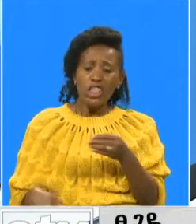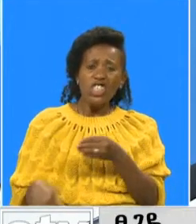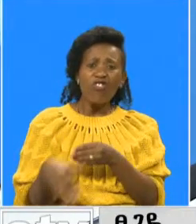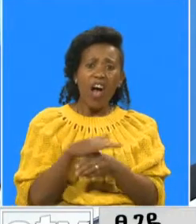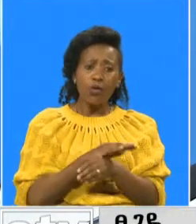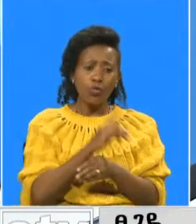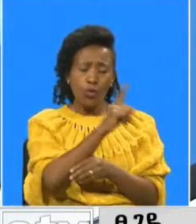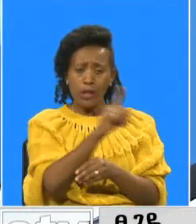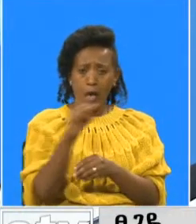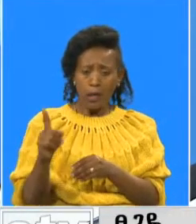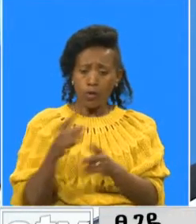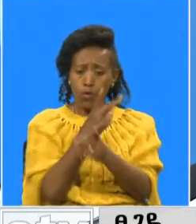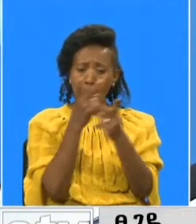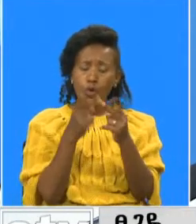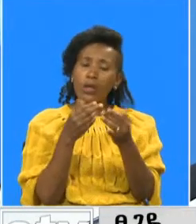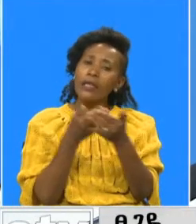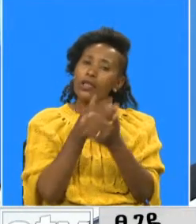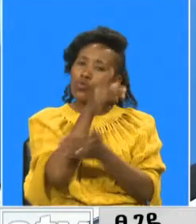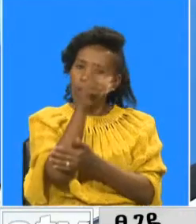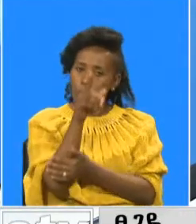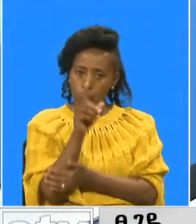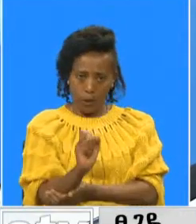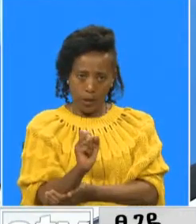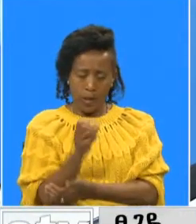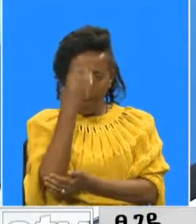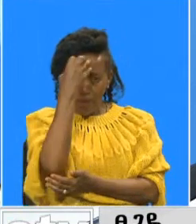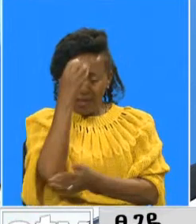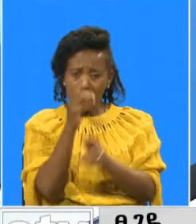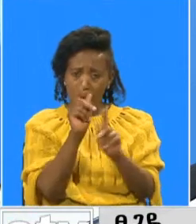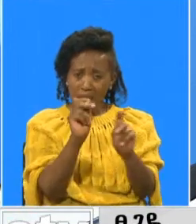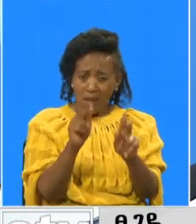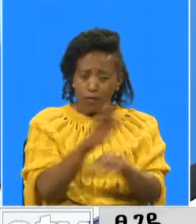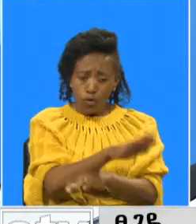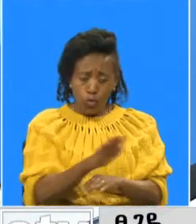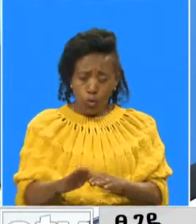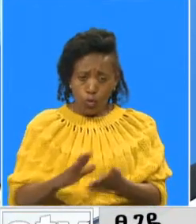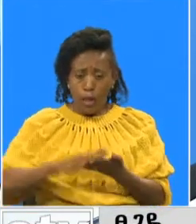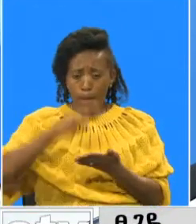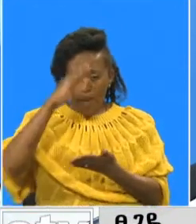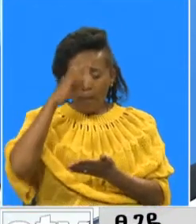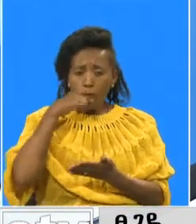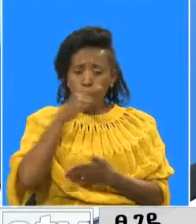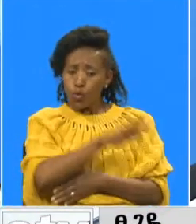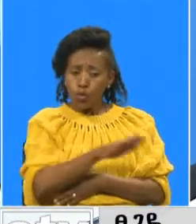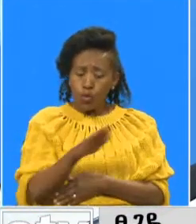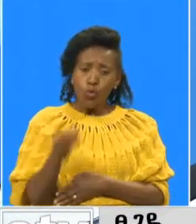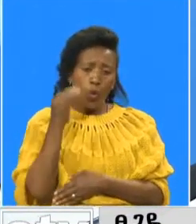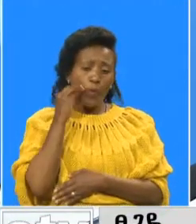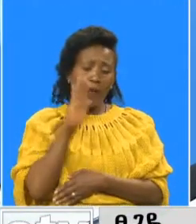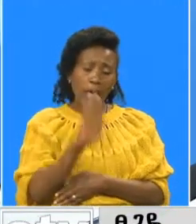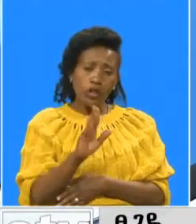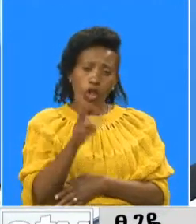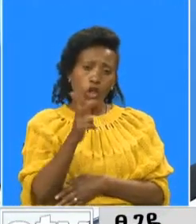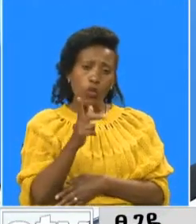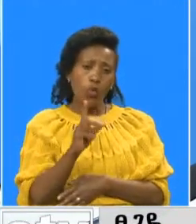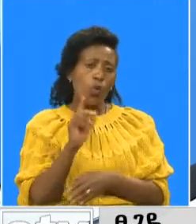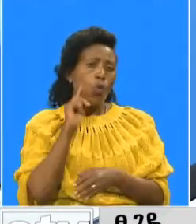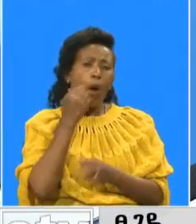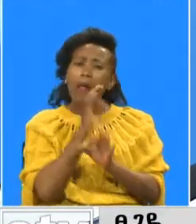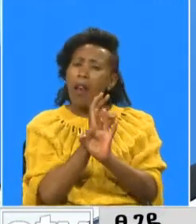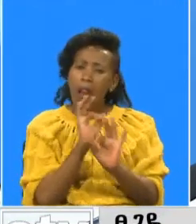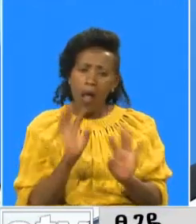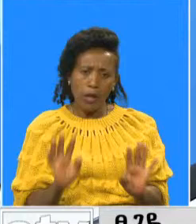ግን እያንዳንዱ ቦታ ደርሷል ወይ? መንግስት በቴሌቪዥን ልጆቹ ይማሩ ሲባል ልጆቹ በቤታቸው ሬዲዮ እንኳን